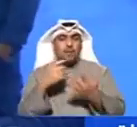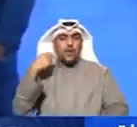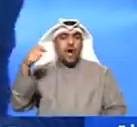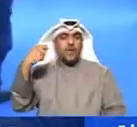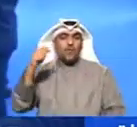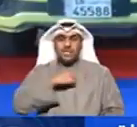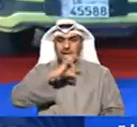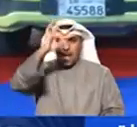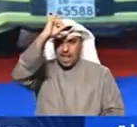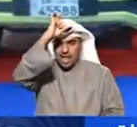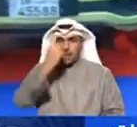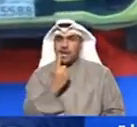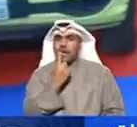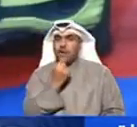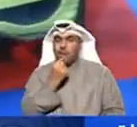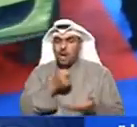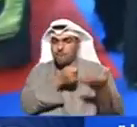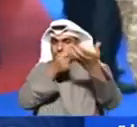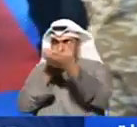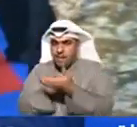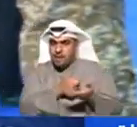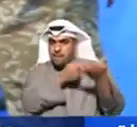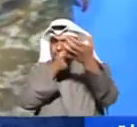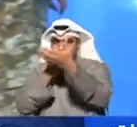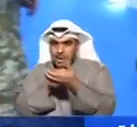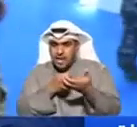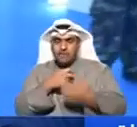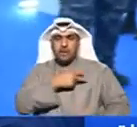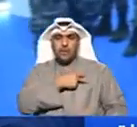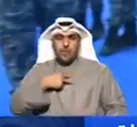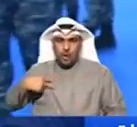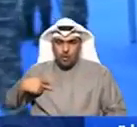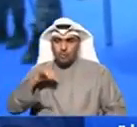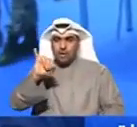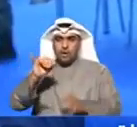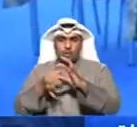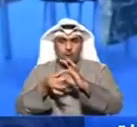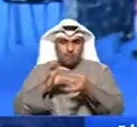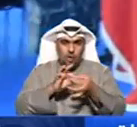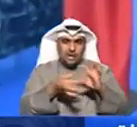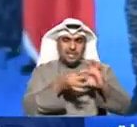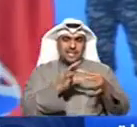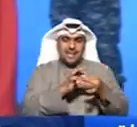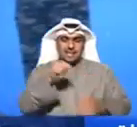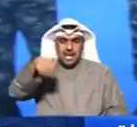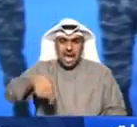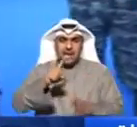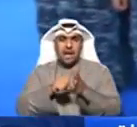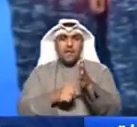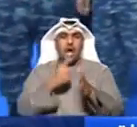العامة للأطفاء إلى جانب جهات مدنية أخرى. هذا العام يعتبر المعرض الأكبر منذ بداية تنظيمه